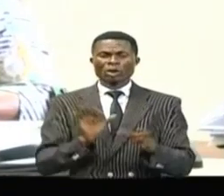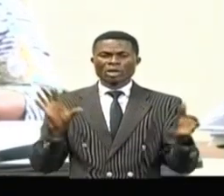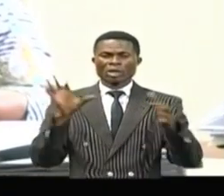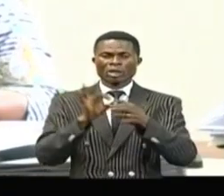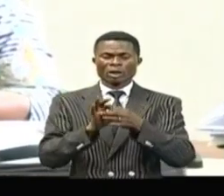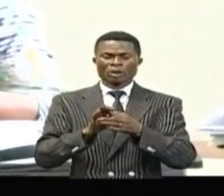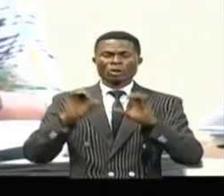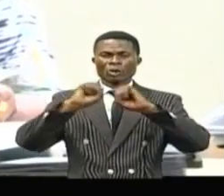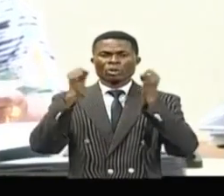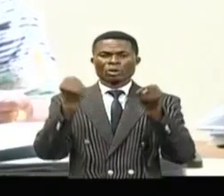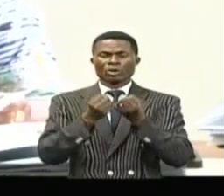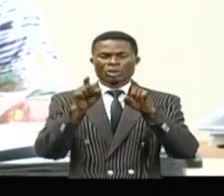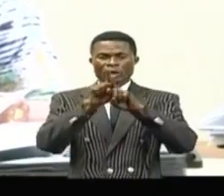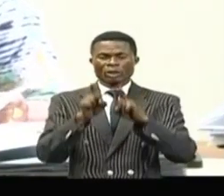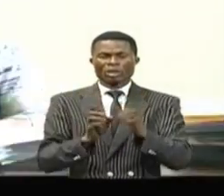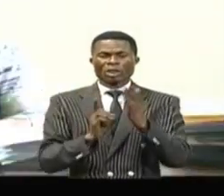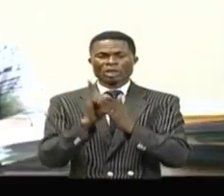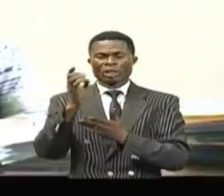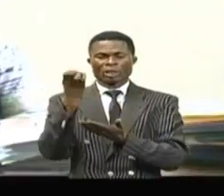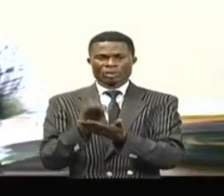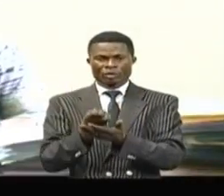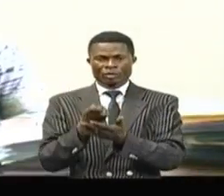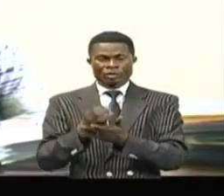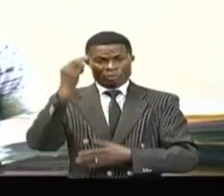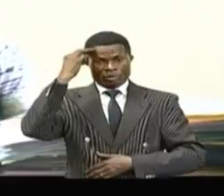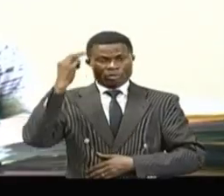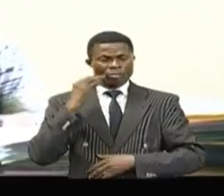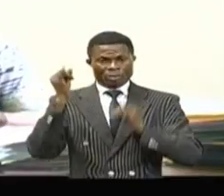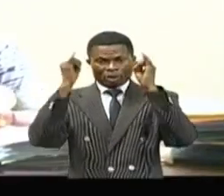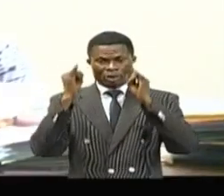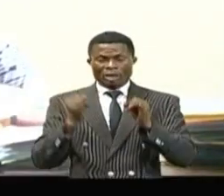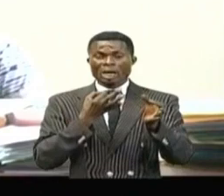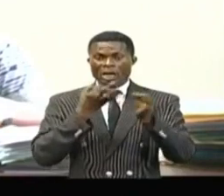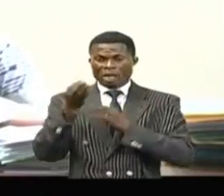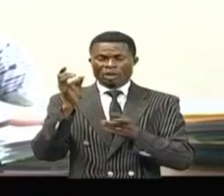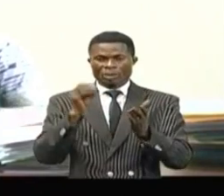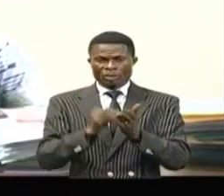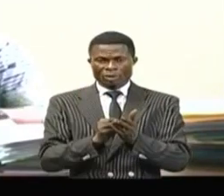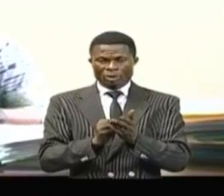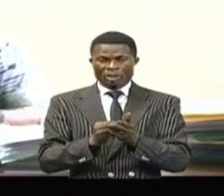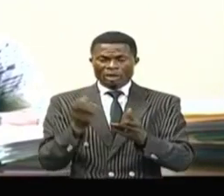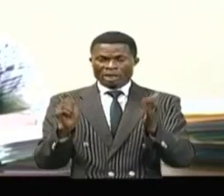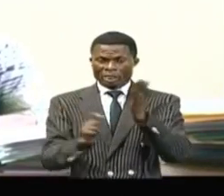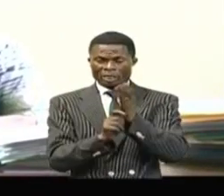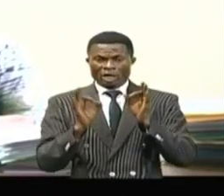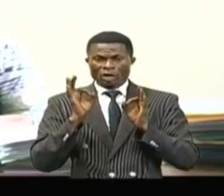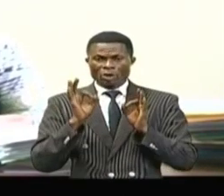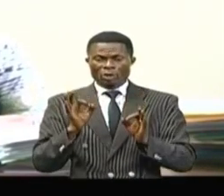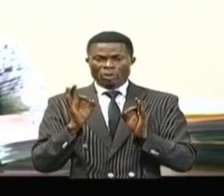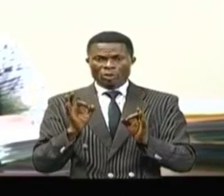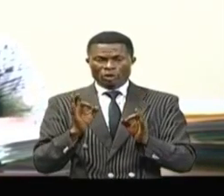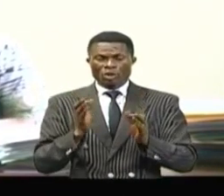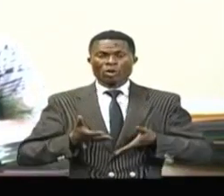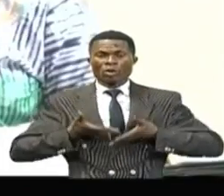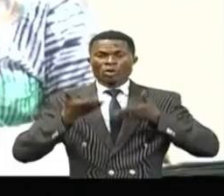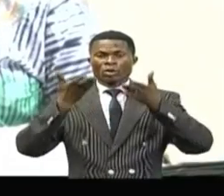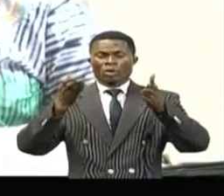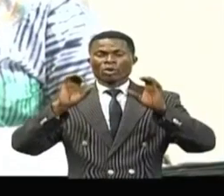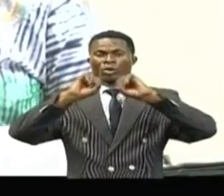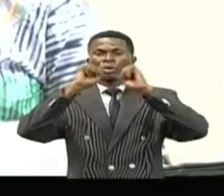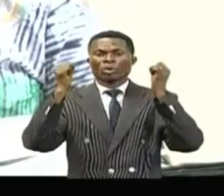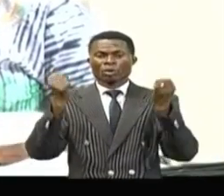sociale et économique. Le ministre du numérique a précisé que ces modèles techniques proposés par la